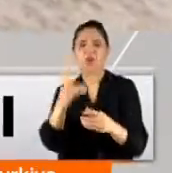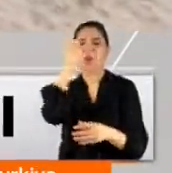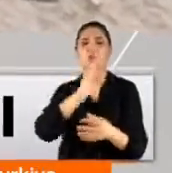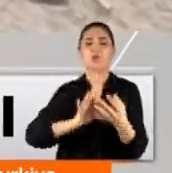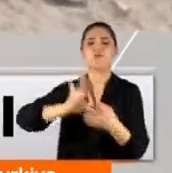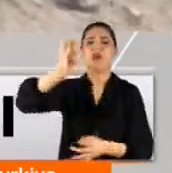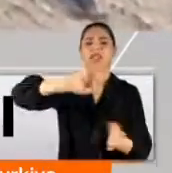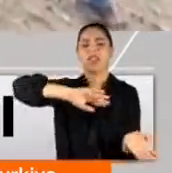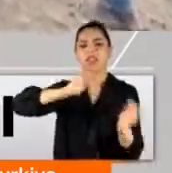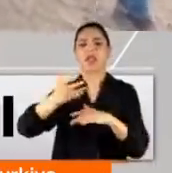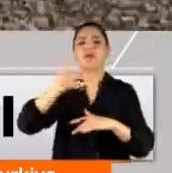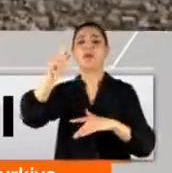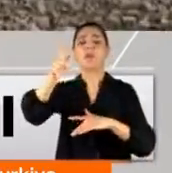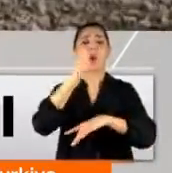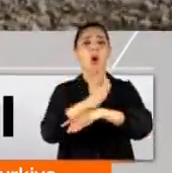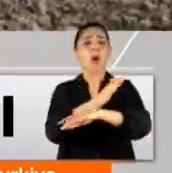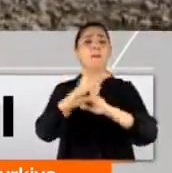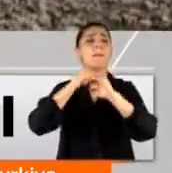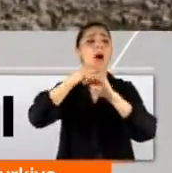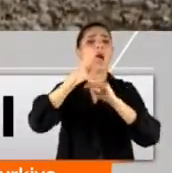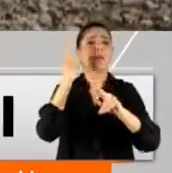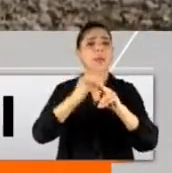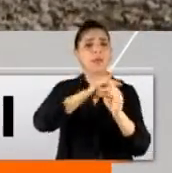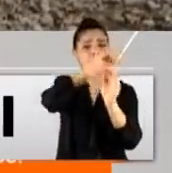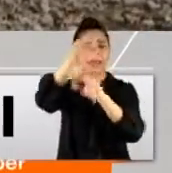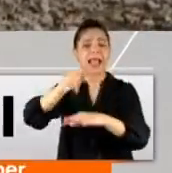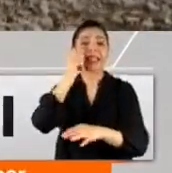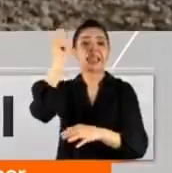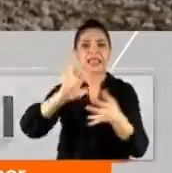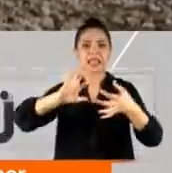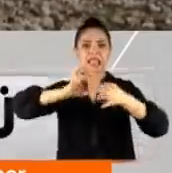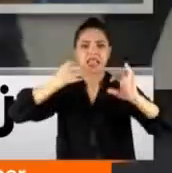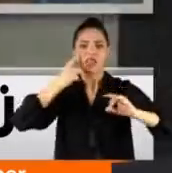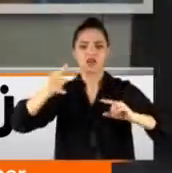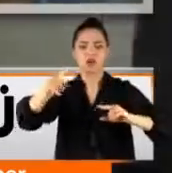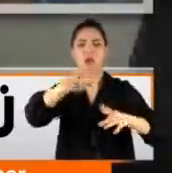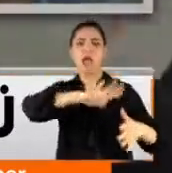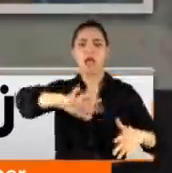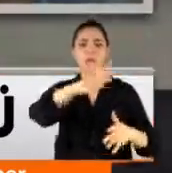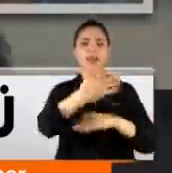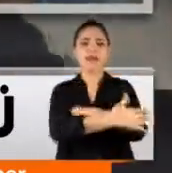Kazayı duyan göre halkı olay yerine koştu. Yaralılar insan zinciri yapılarak yukarı çıkarıldı.